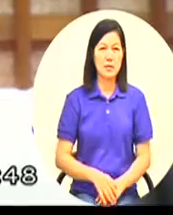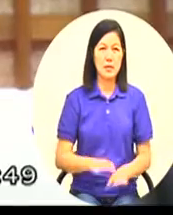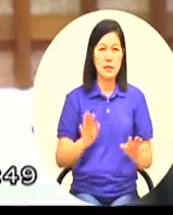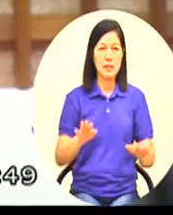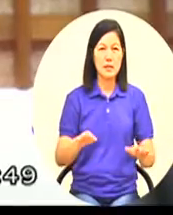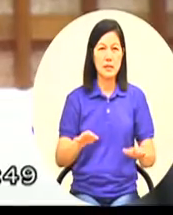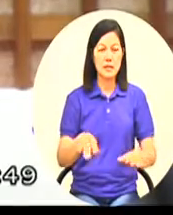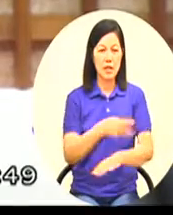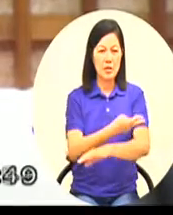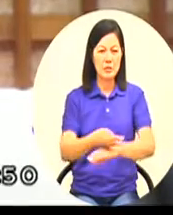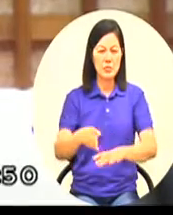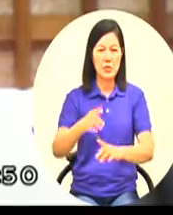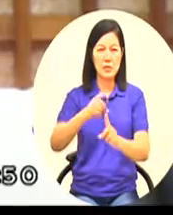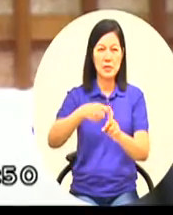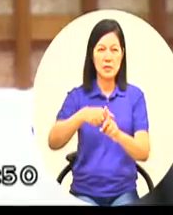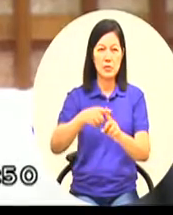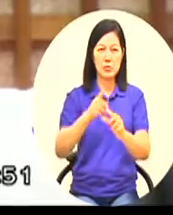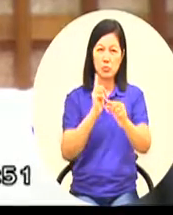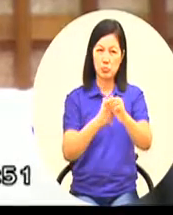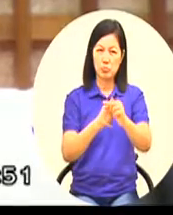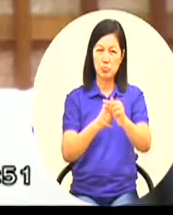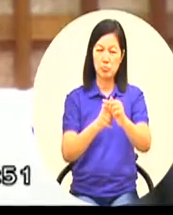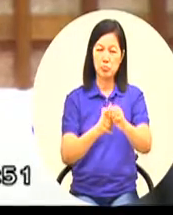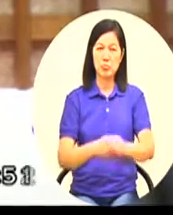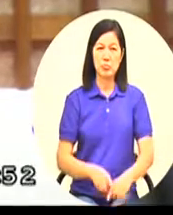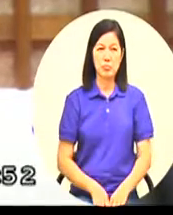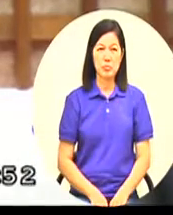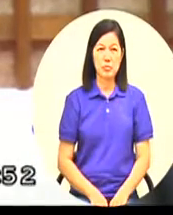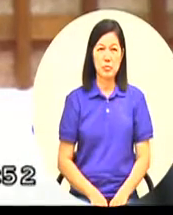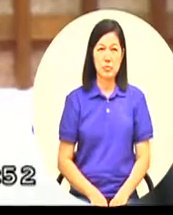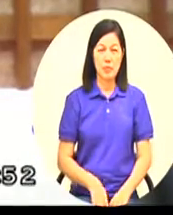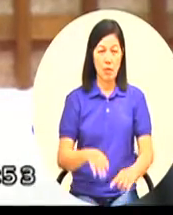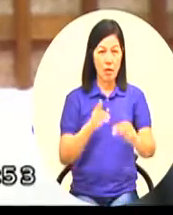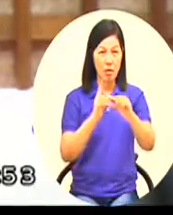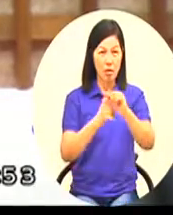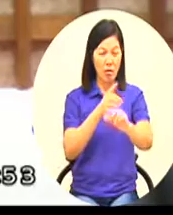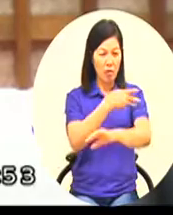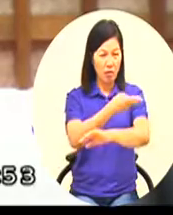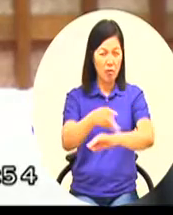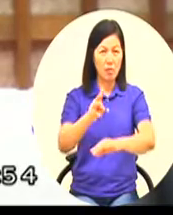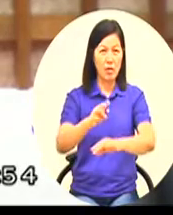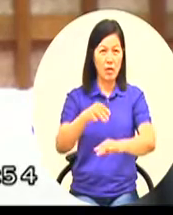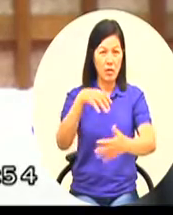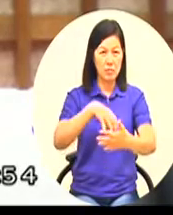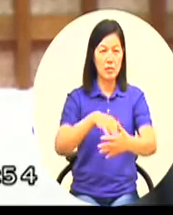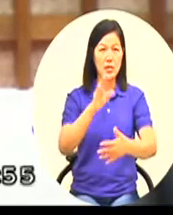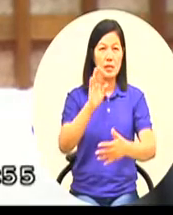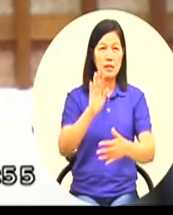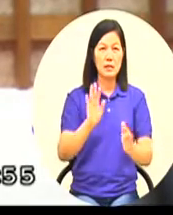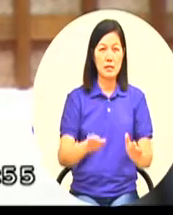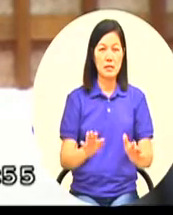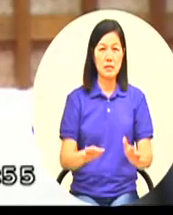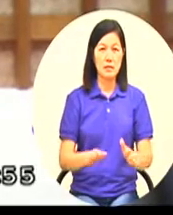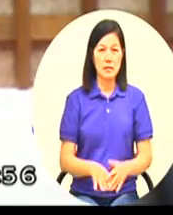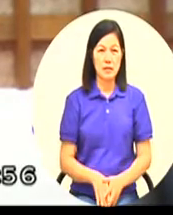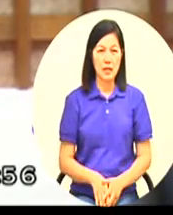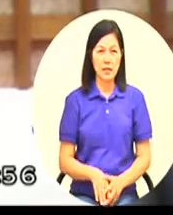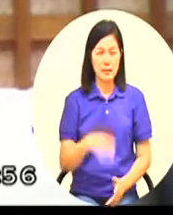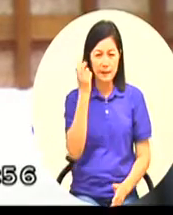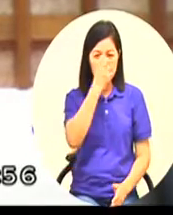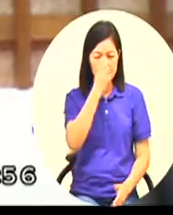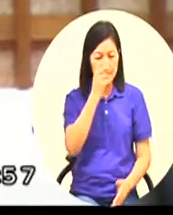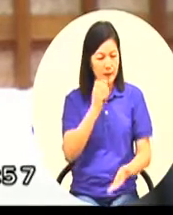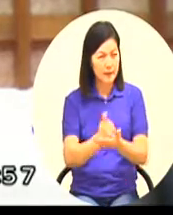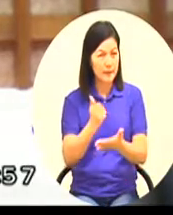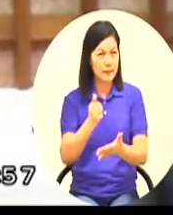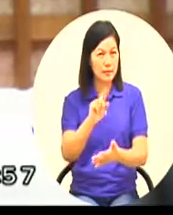前的水质是中度，我在想在中度当中里面，我们这一次这个所稽查到的一个